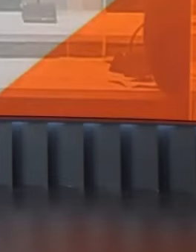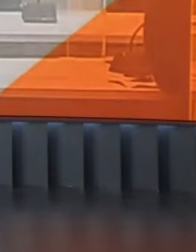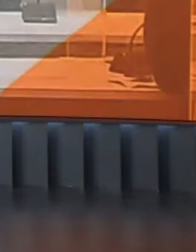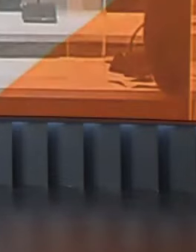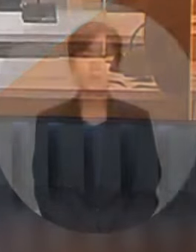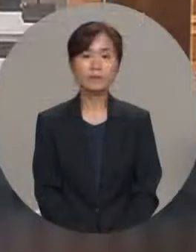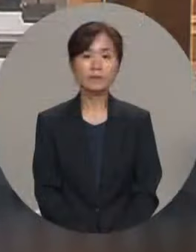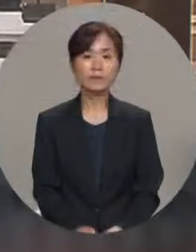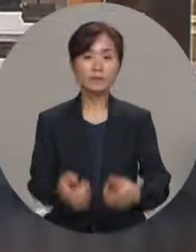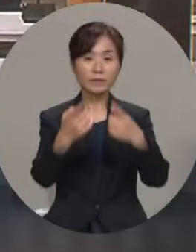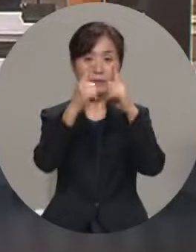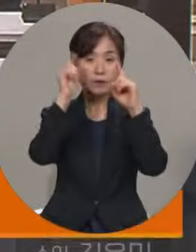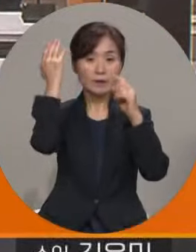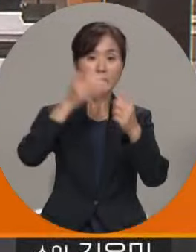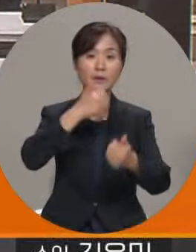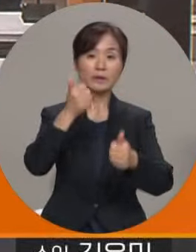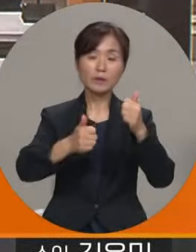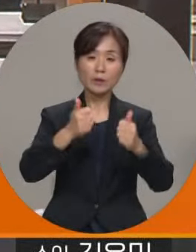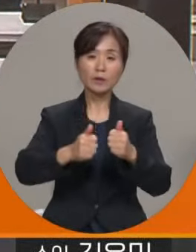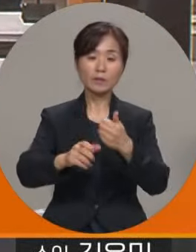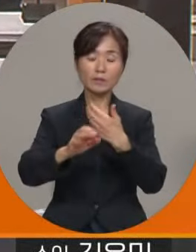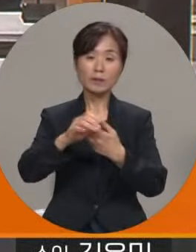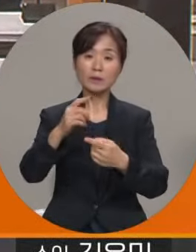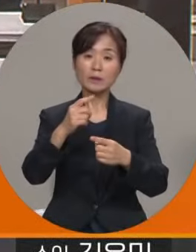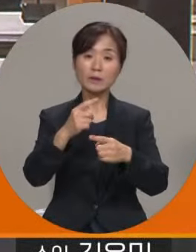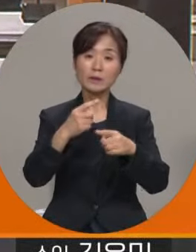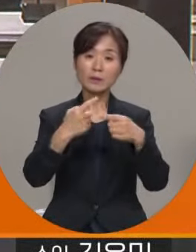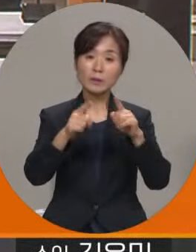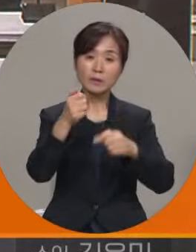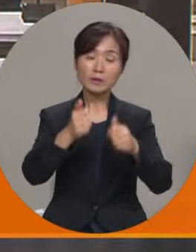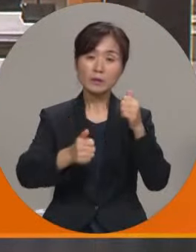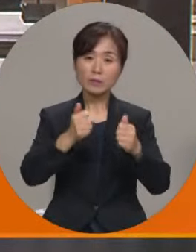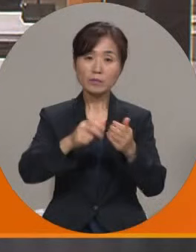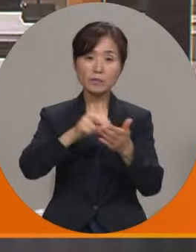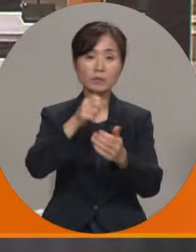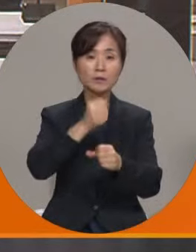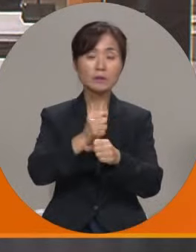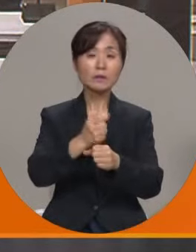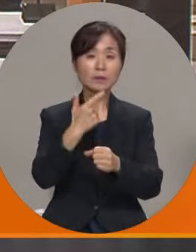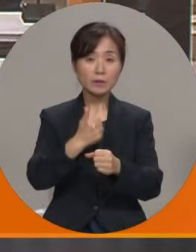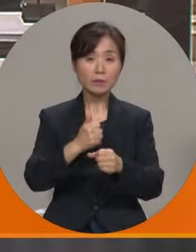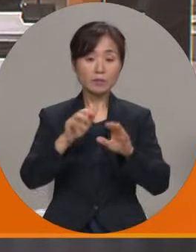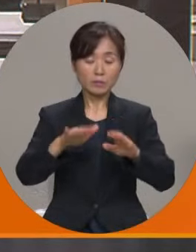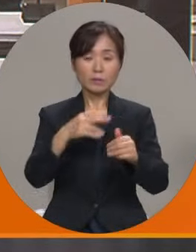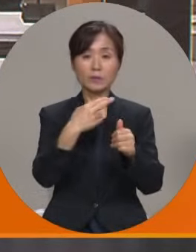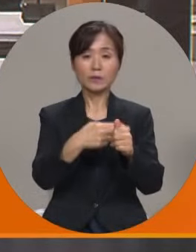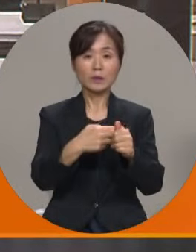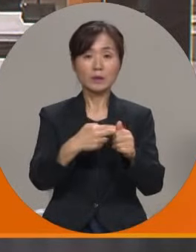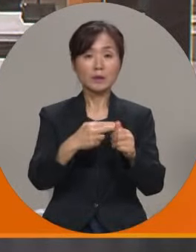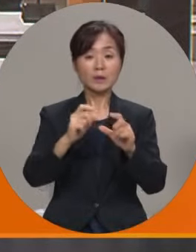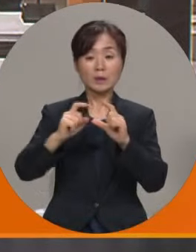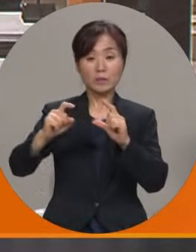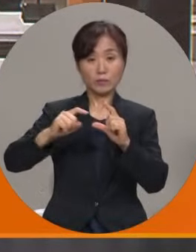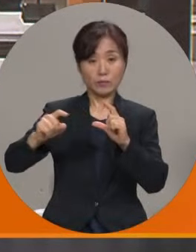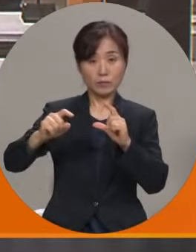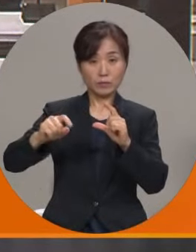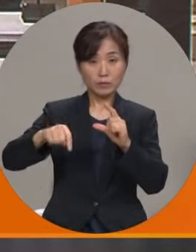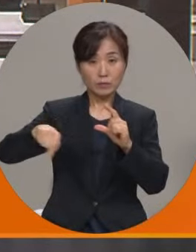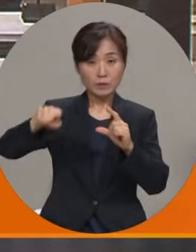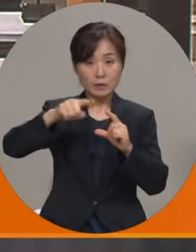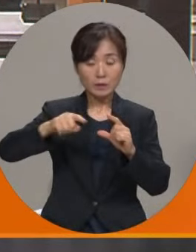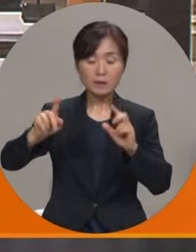수능이나 모의 평가를 출제한 현재 교사 가운데 일부가 사교육업체의 문항을 판매한